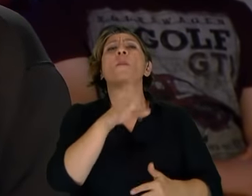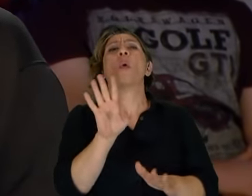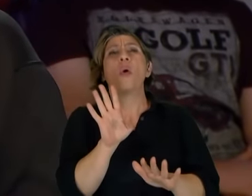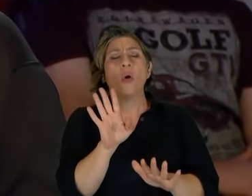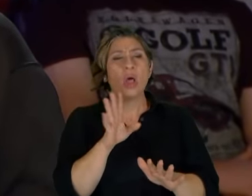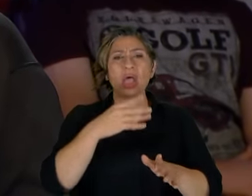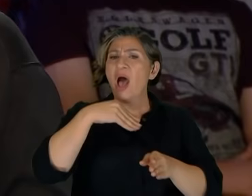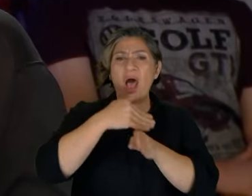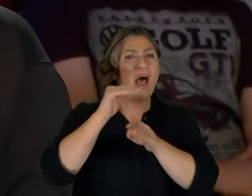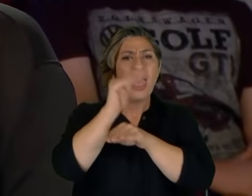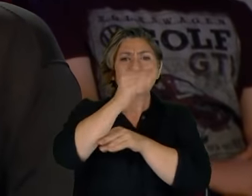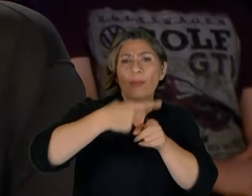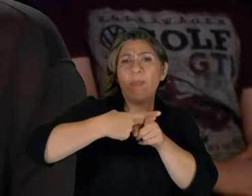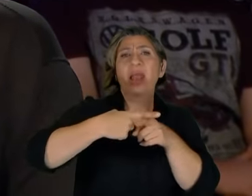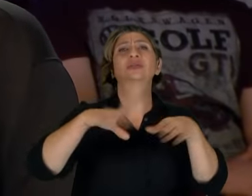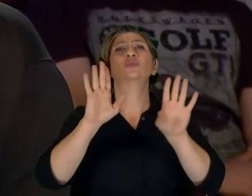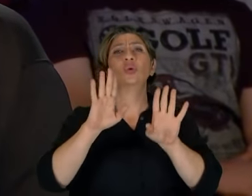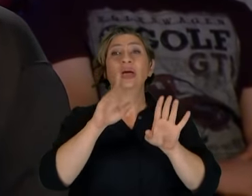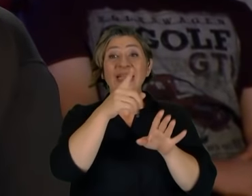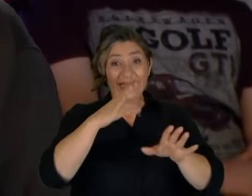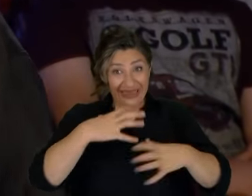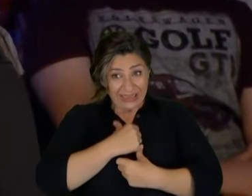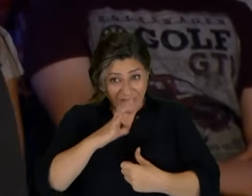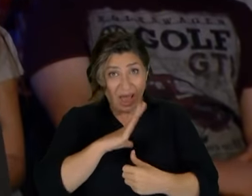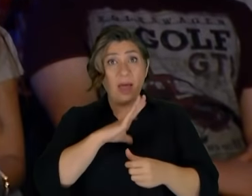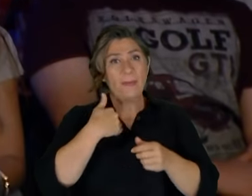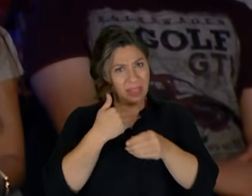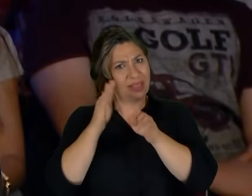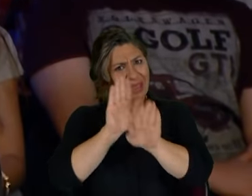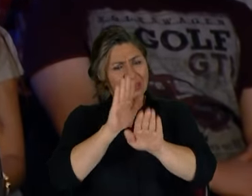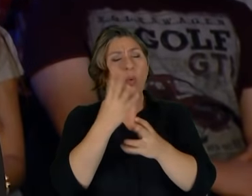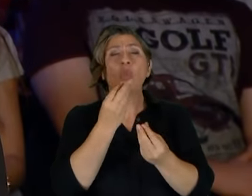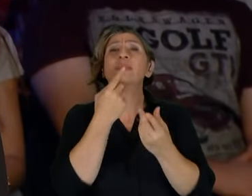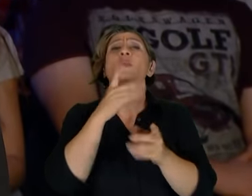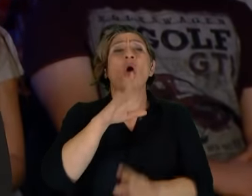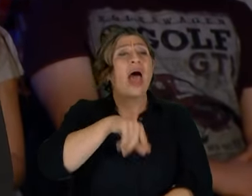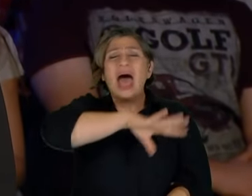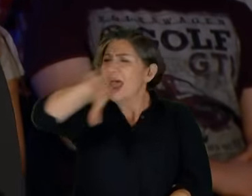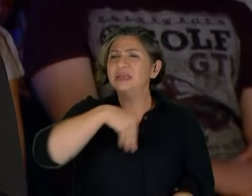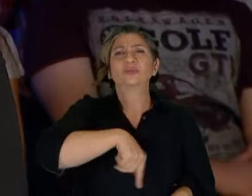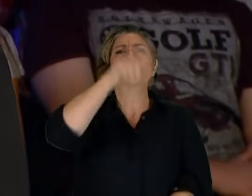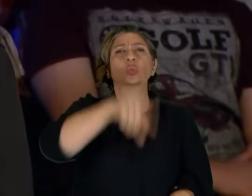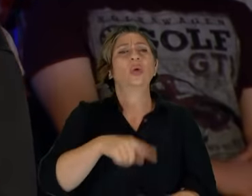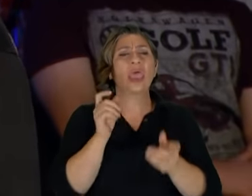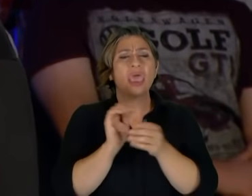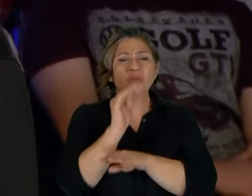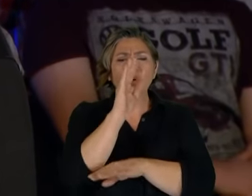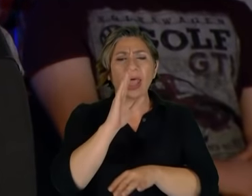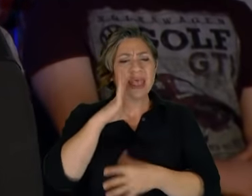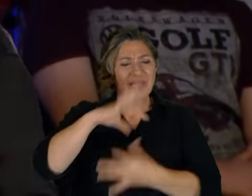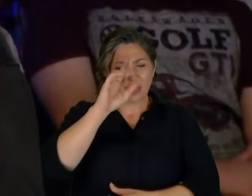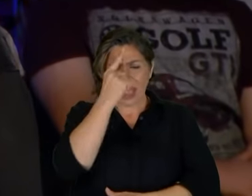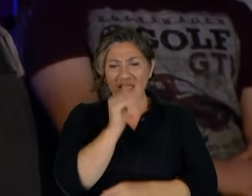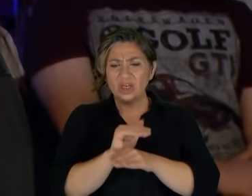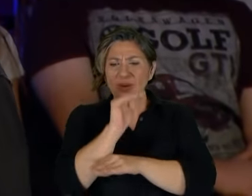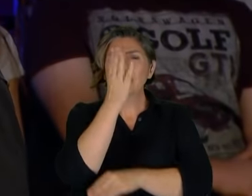kimsenin hayatını paylaşmıyor. Derdine derman olmuyor. Herkes günlük yaşamaya başladı. İnsanlar tek başına yaşamaya o kadar alıştı